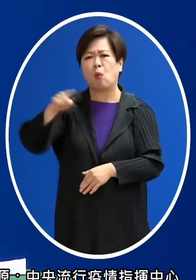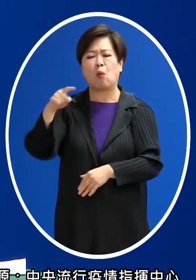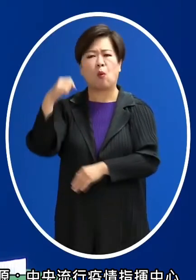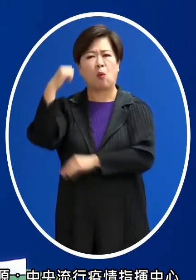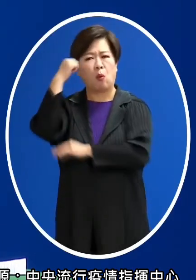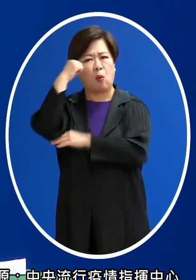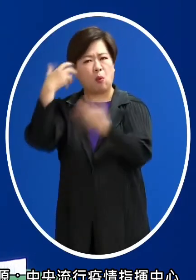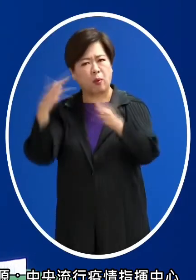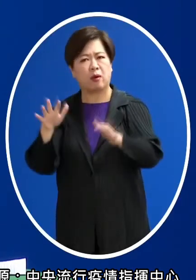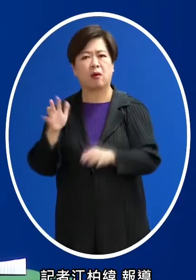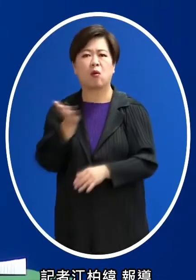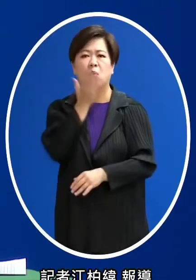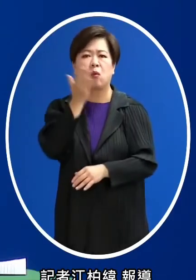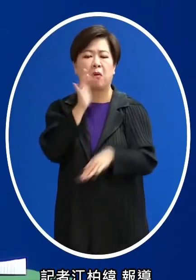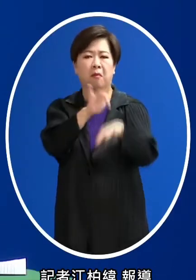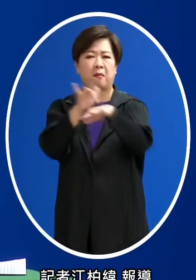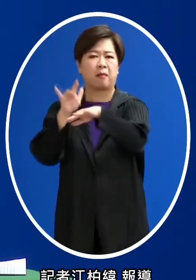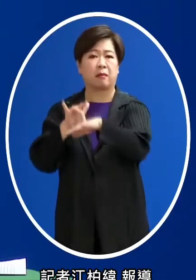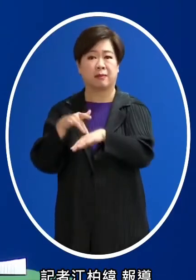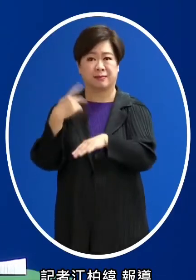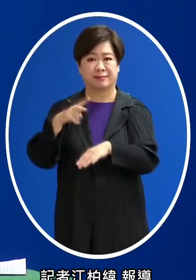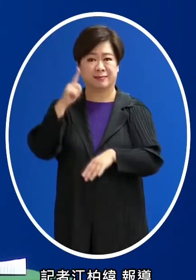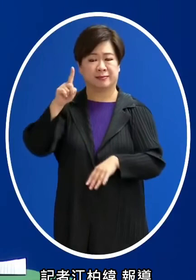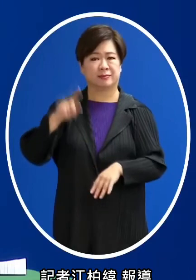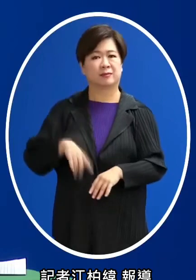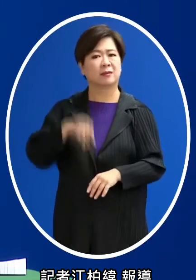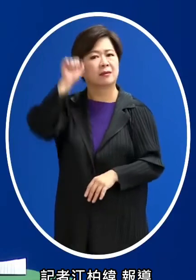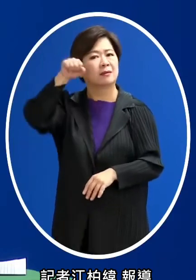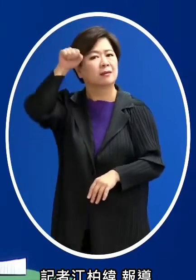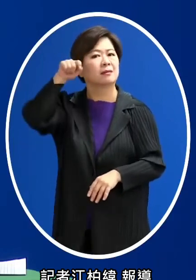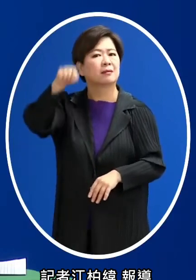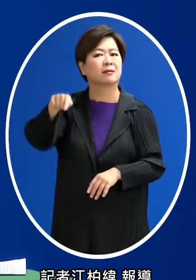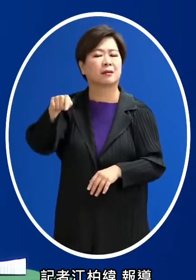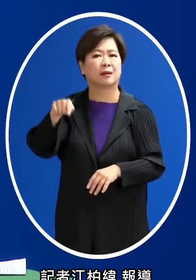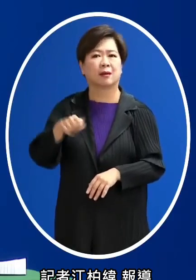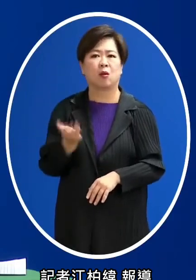都需要提高警觉。以上是今天的今天新闻报，感谢您的收看，我们下次再会。